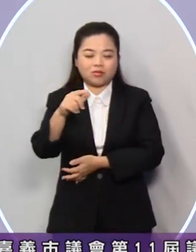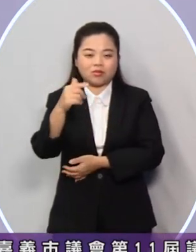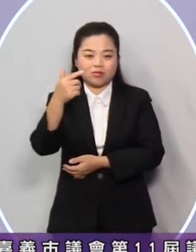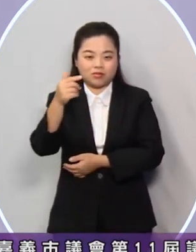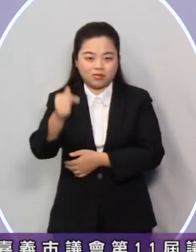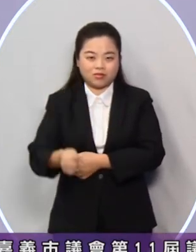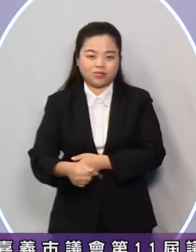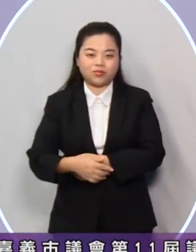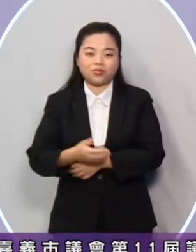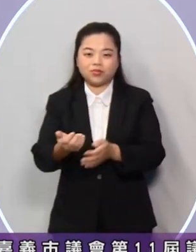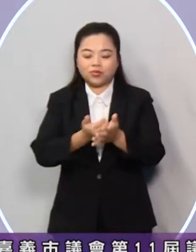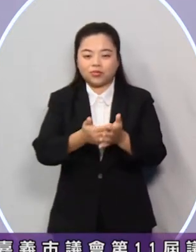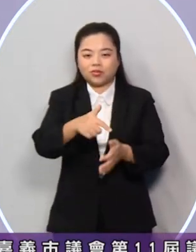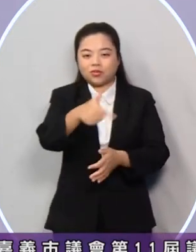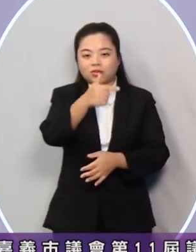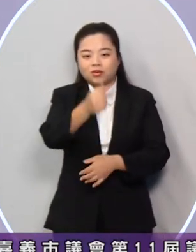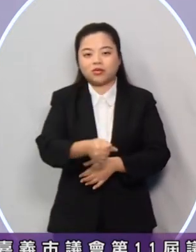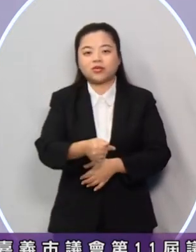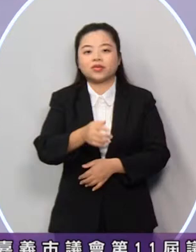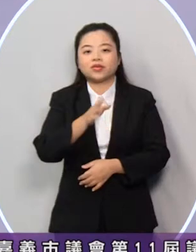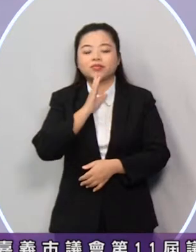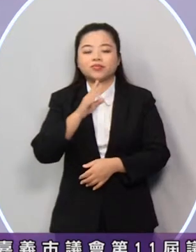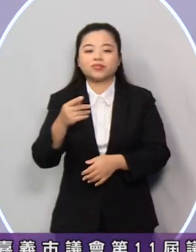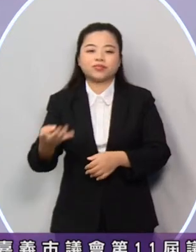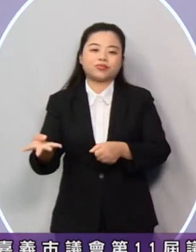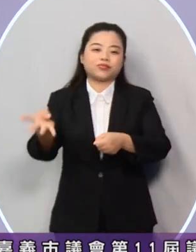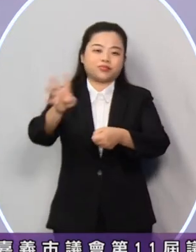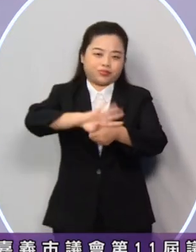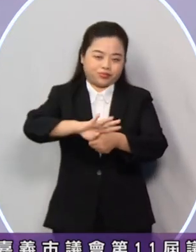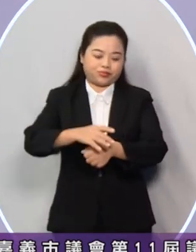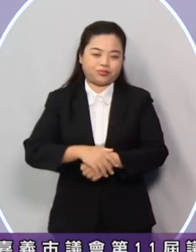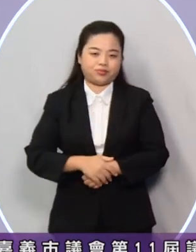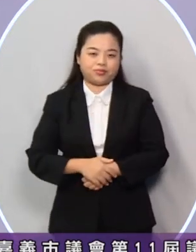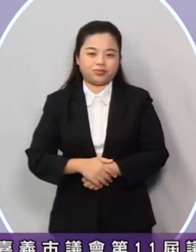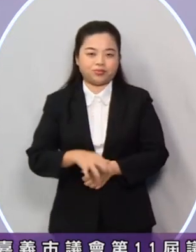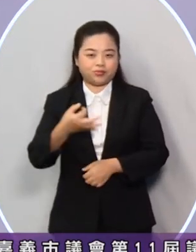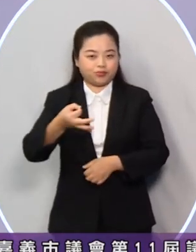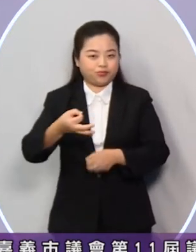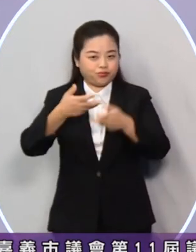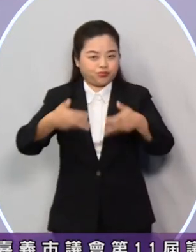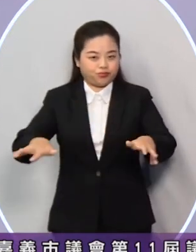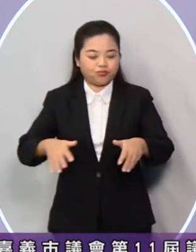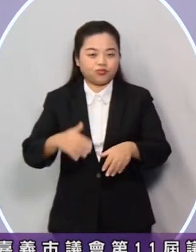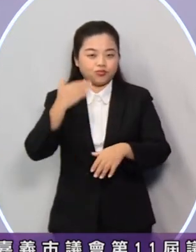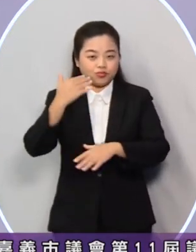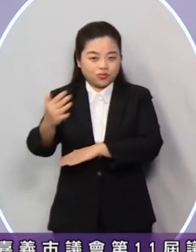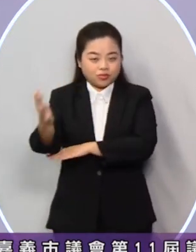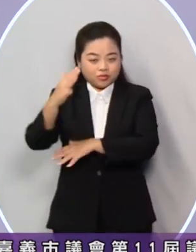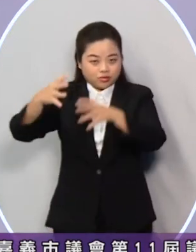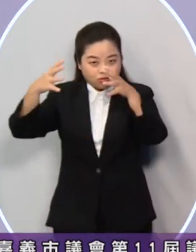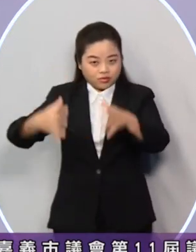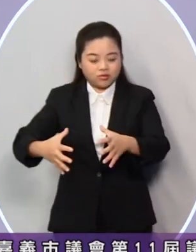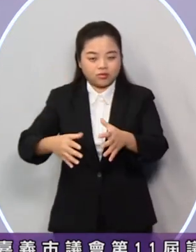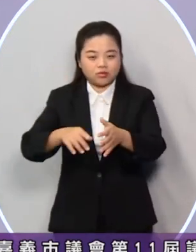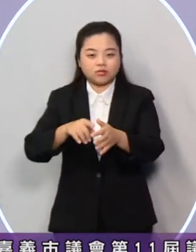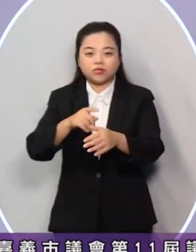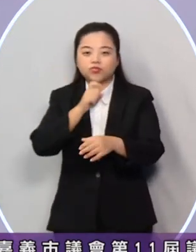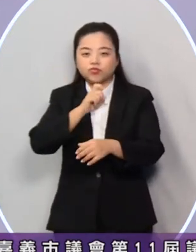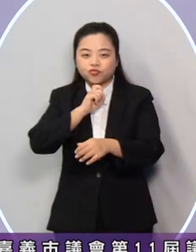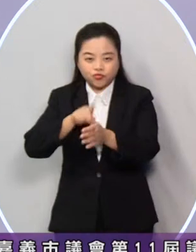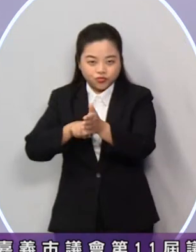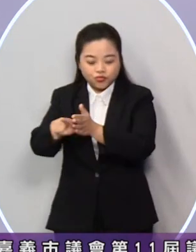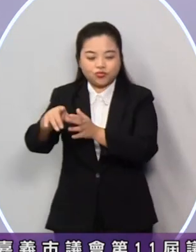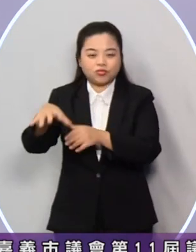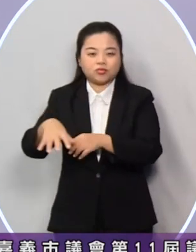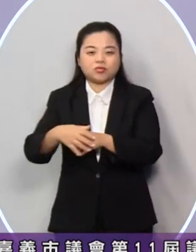166亿元，我们刚刚讲的600亿是将近这个的4倍，金额相当庞大。如果由政府来设立进性专区，不但能